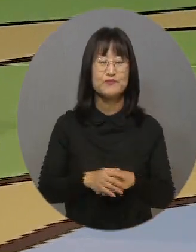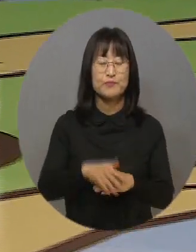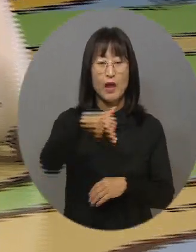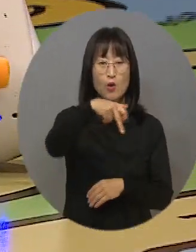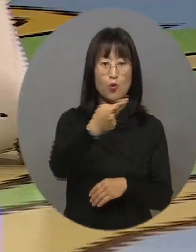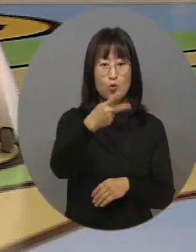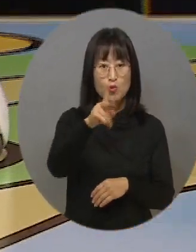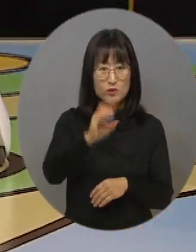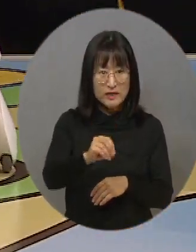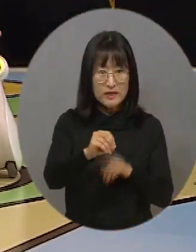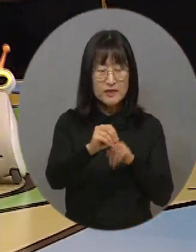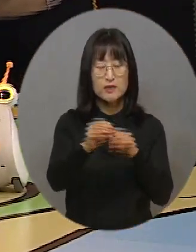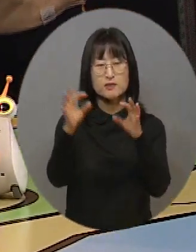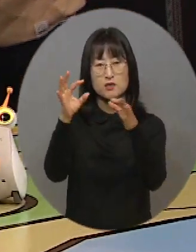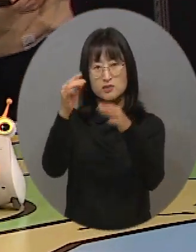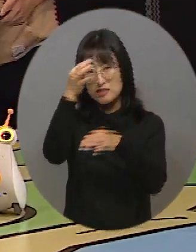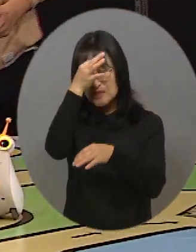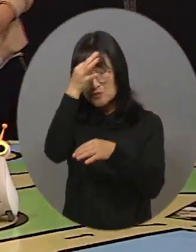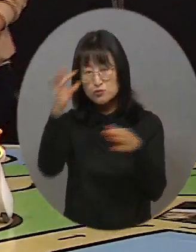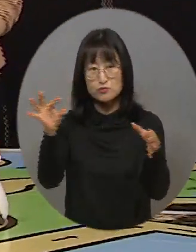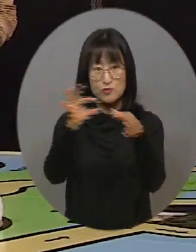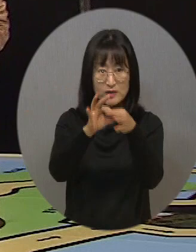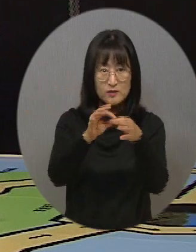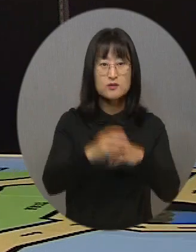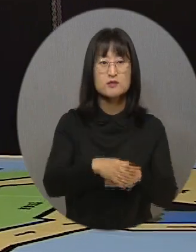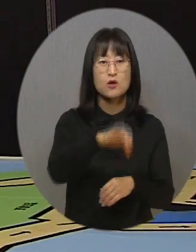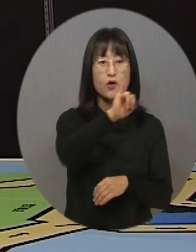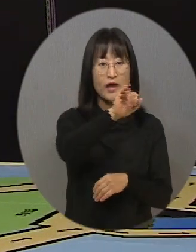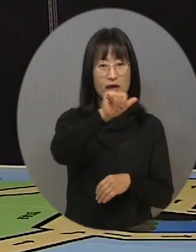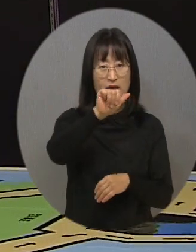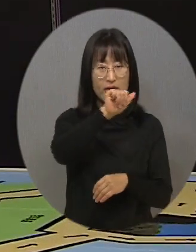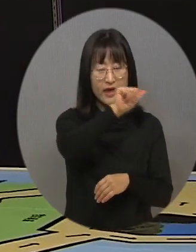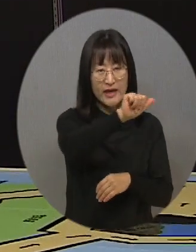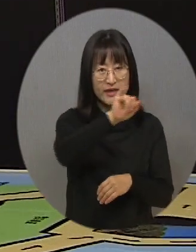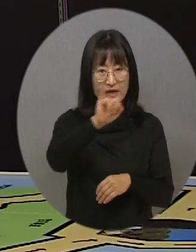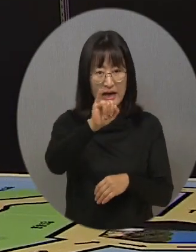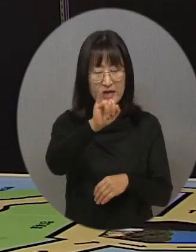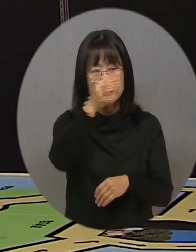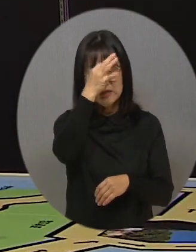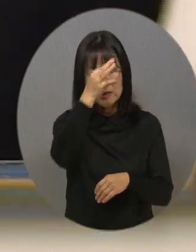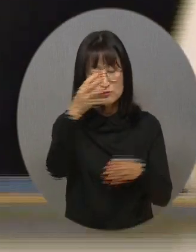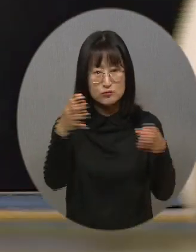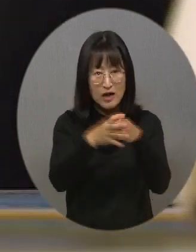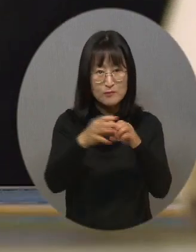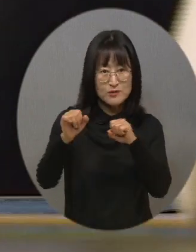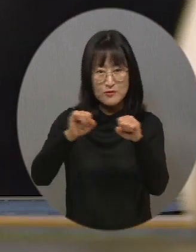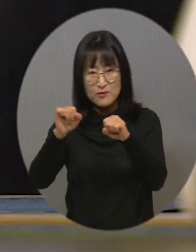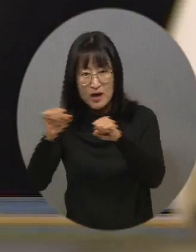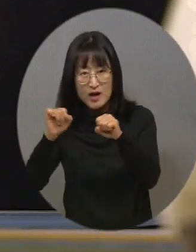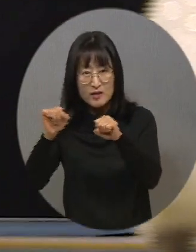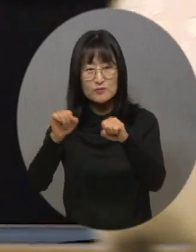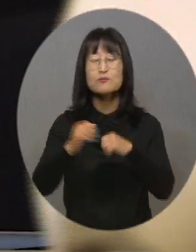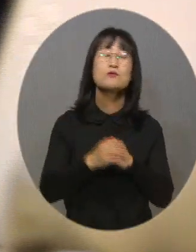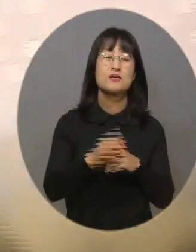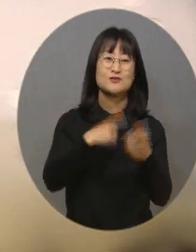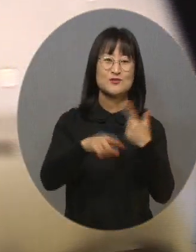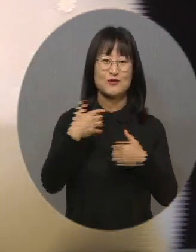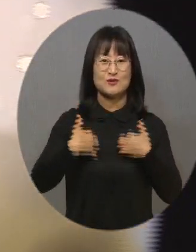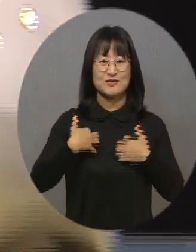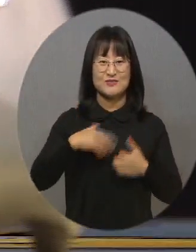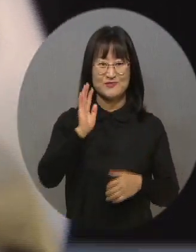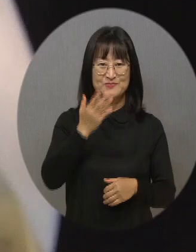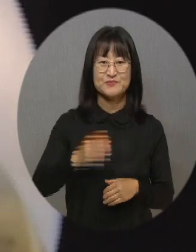코딩으로 기술을 접목시키고 AI 기술을 활용해 미션을 수행하는 과정을 통해 즐거움은 더